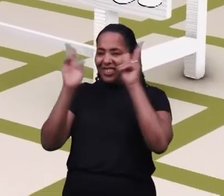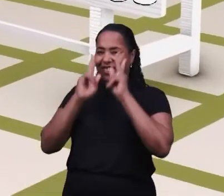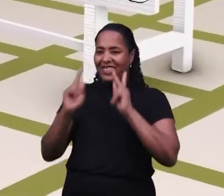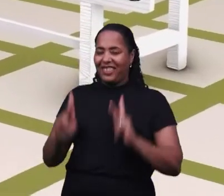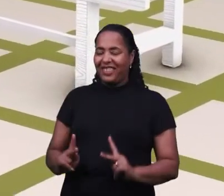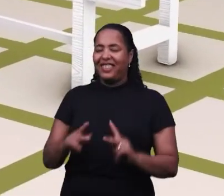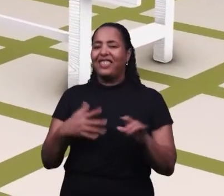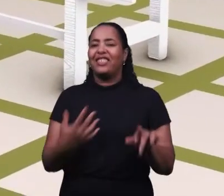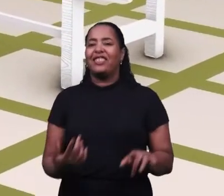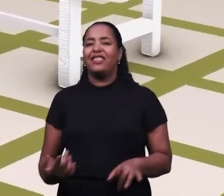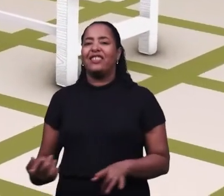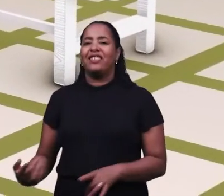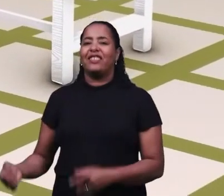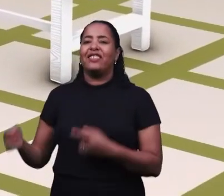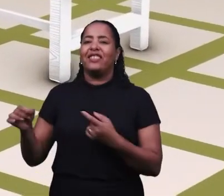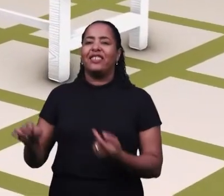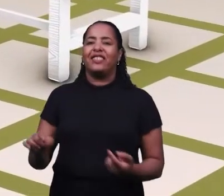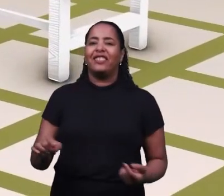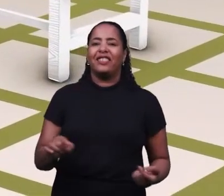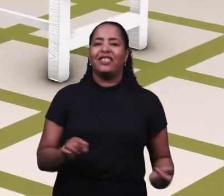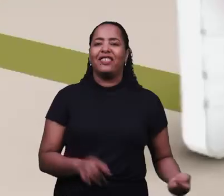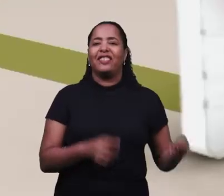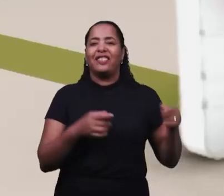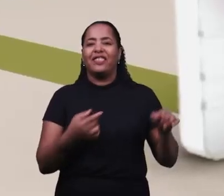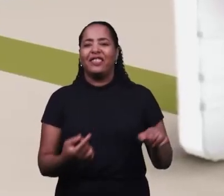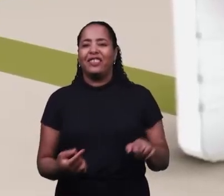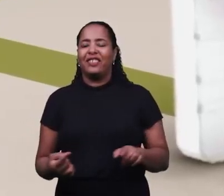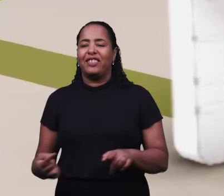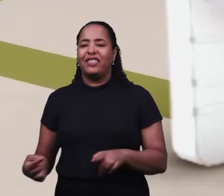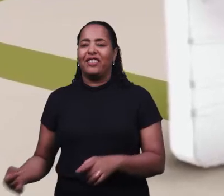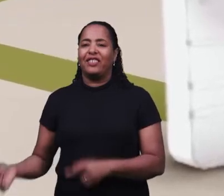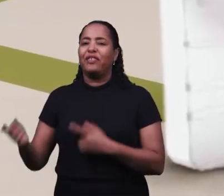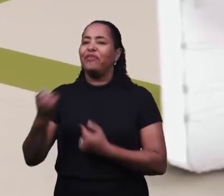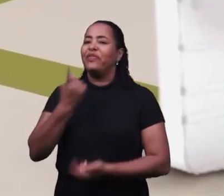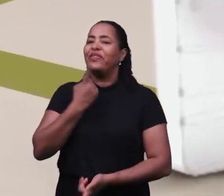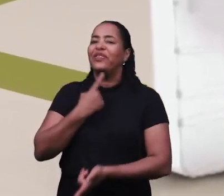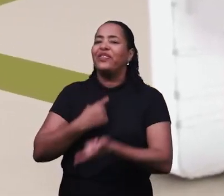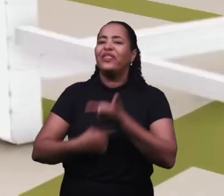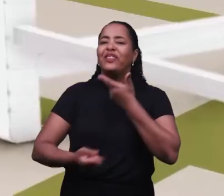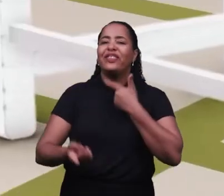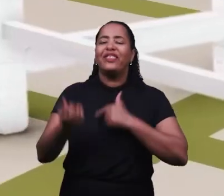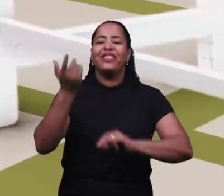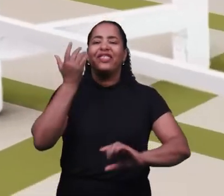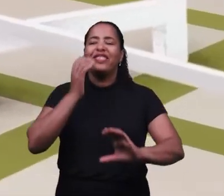deu-me paz.